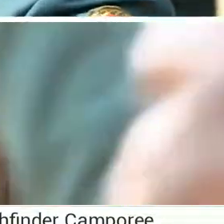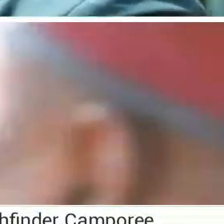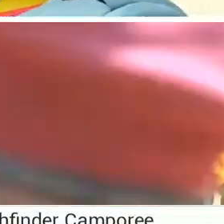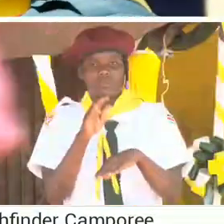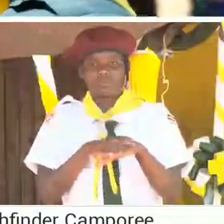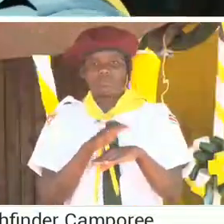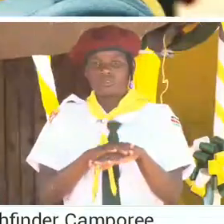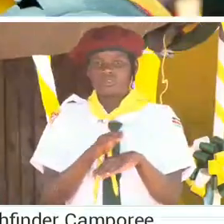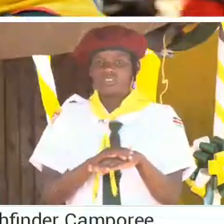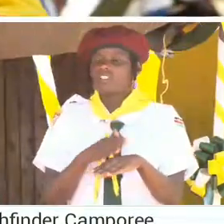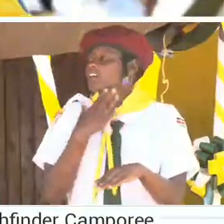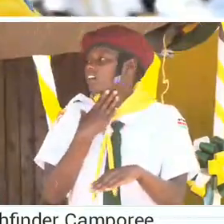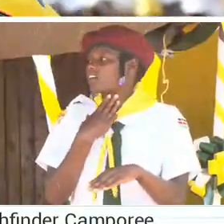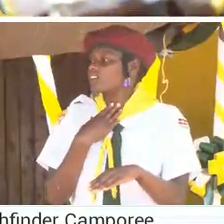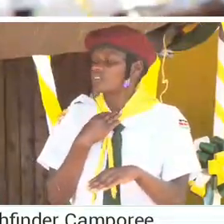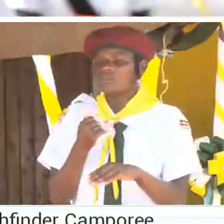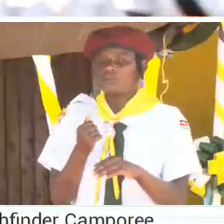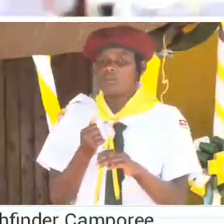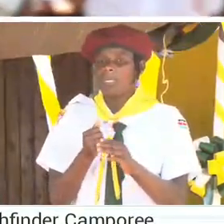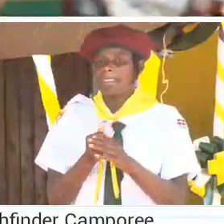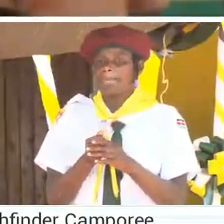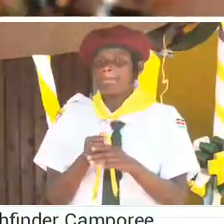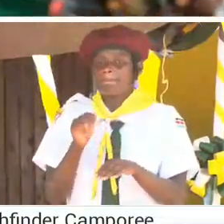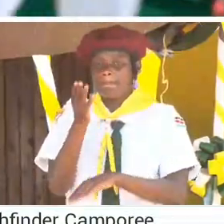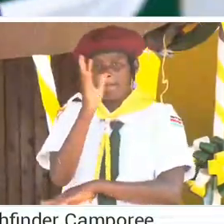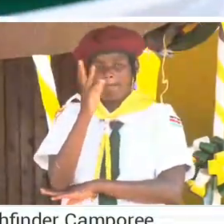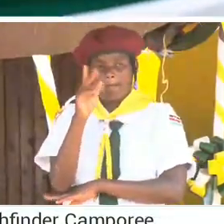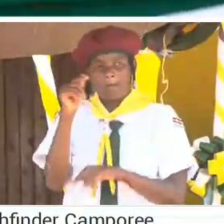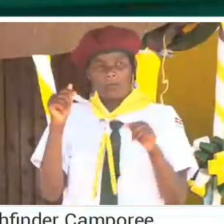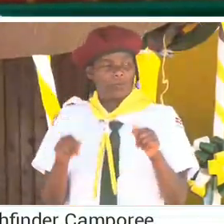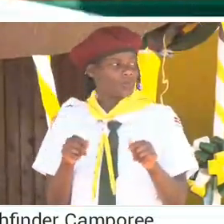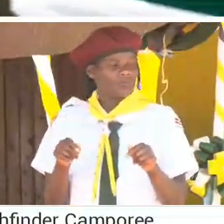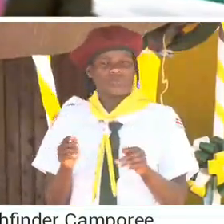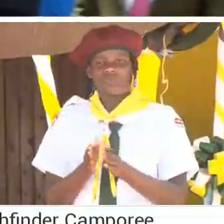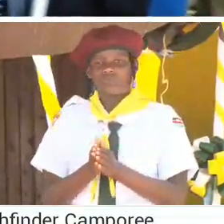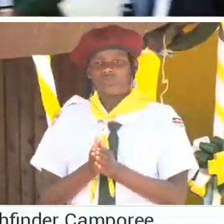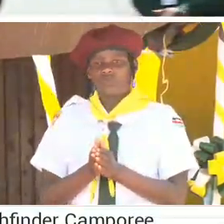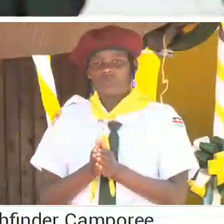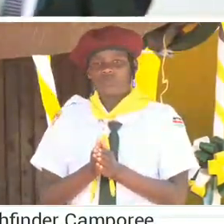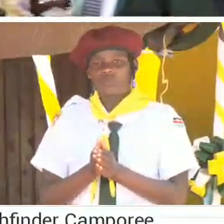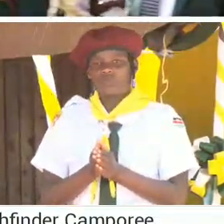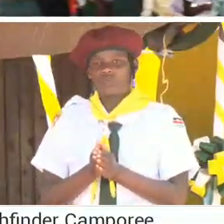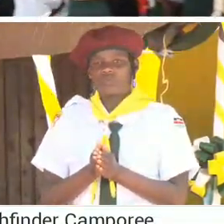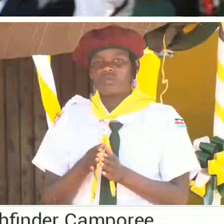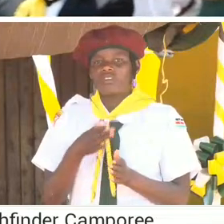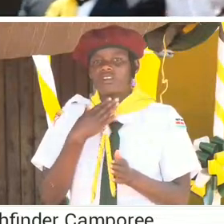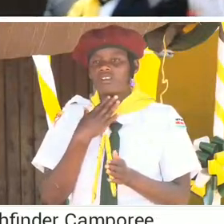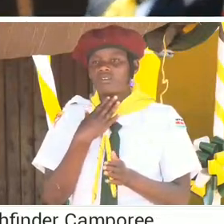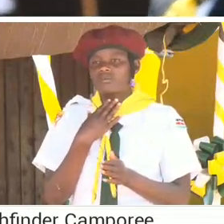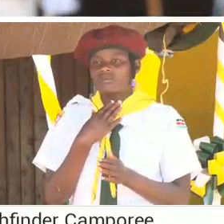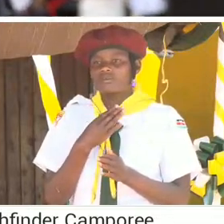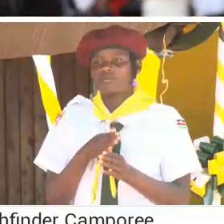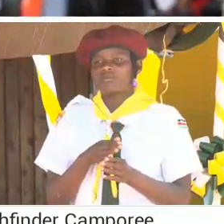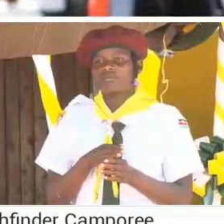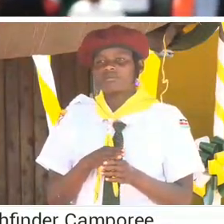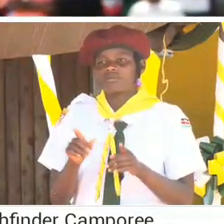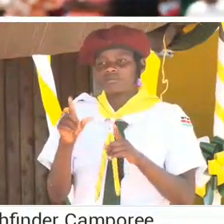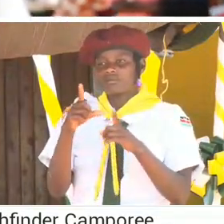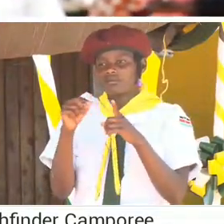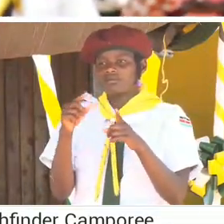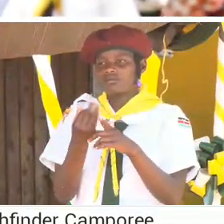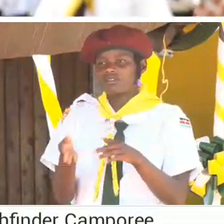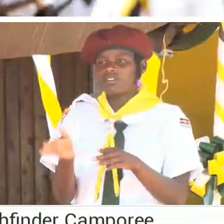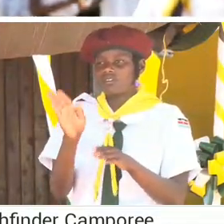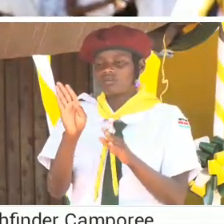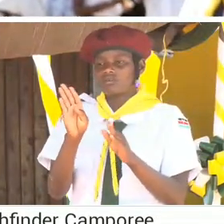mwa watakaobatizwa. Ninatamani mchana wa leo jambo jipya lifanyike maishani mwangu." Neno la Bwana linasema kwenye Isaya